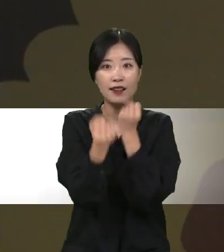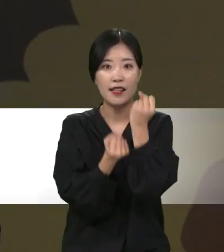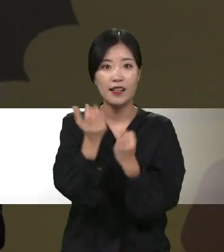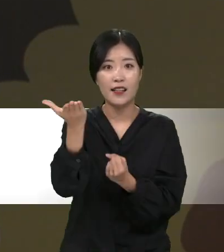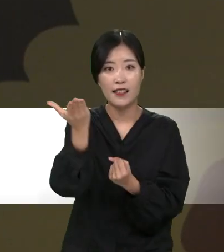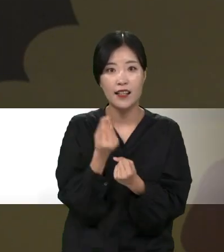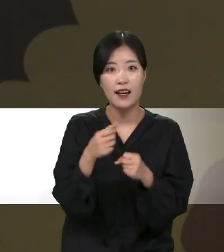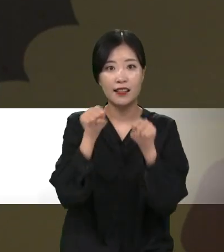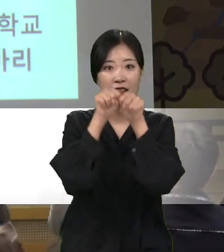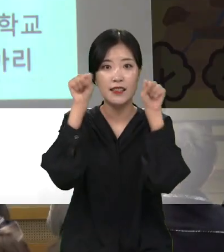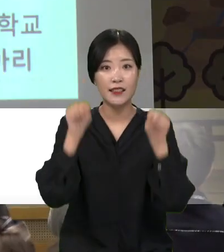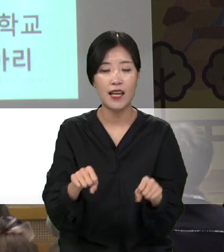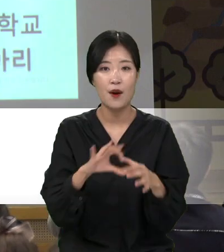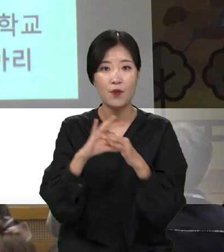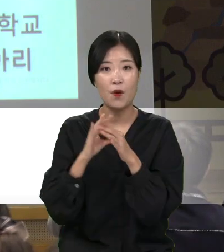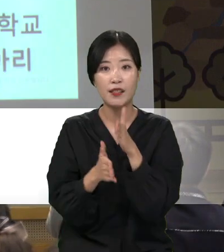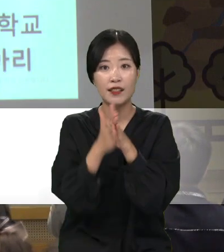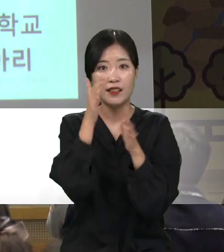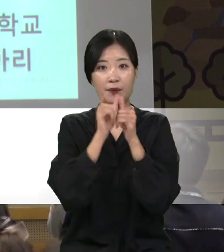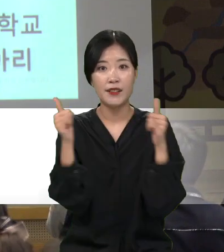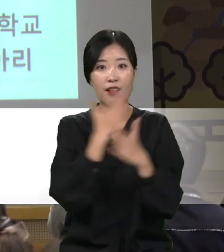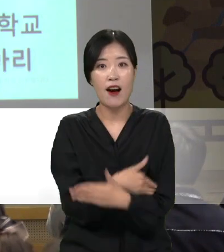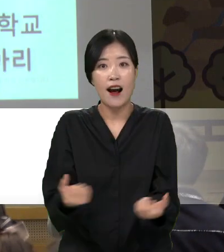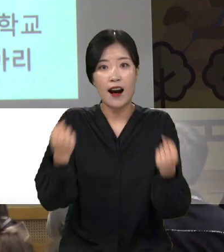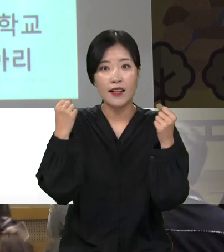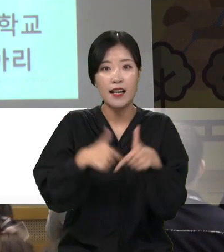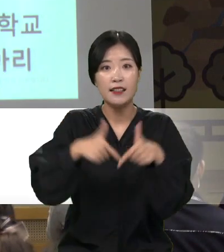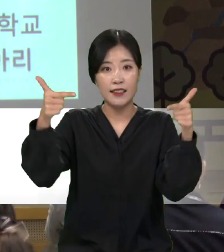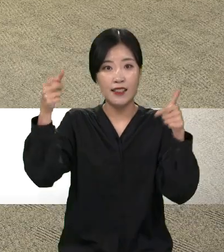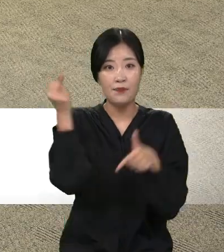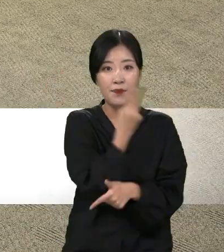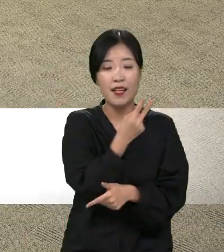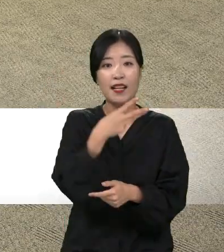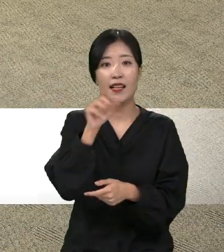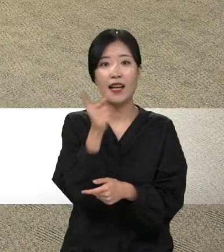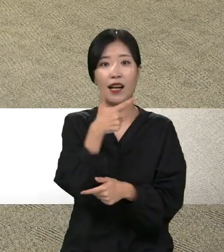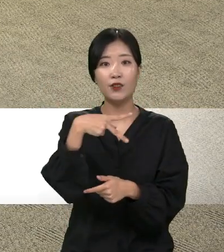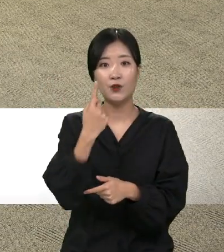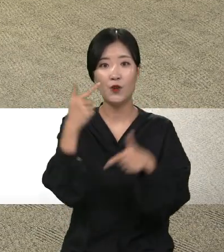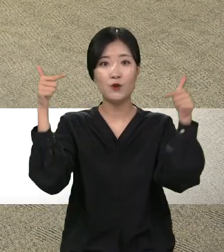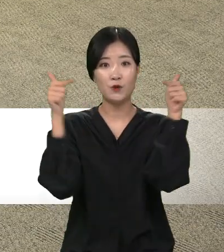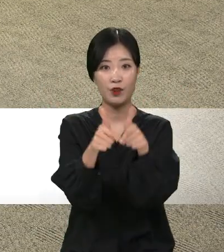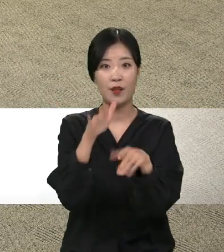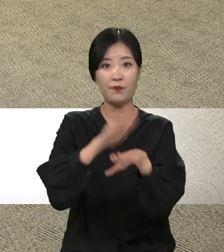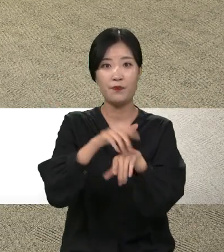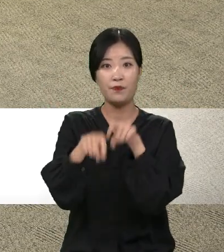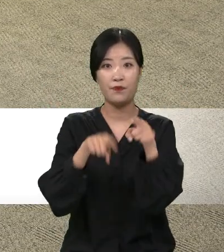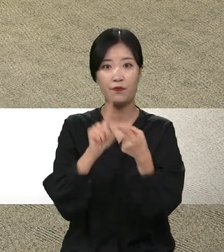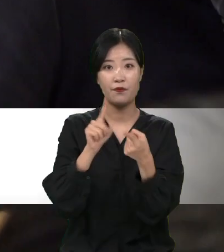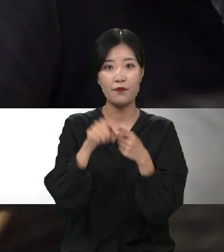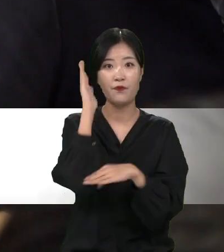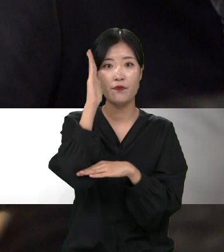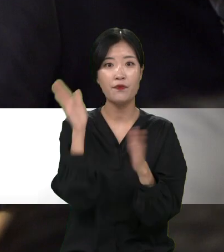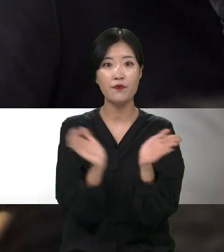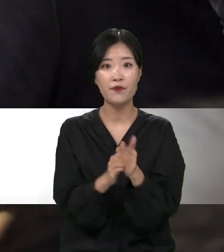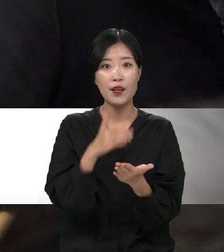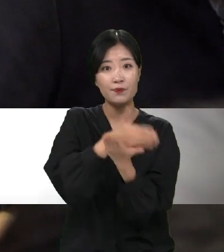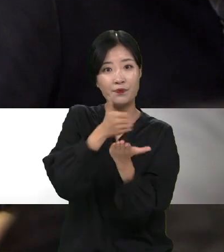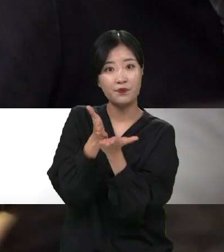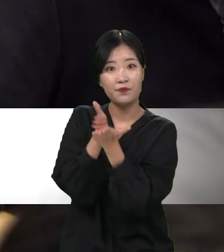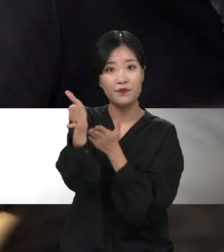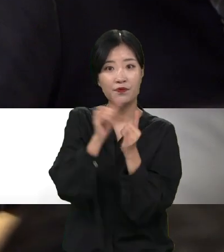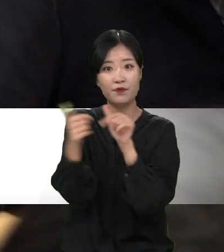시민 건강증진 및 탄소 중립 시련에 대해 말했습니다 이어 분야별 전문가들이 청소년들과 함께